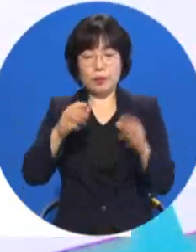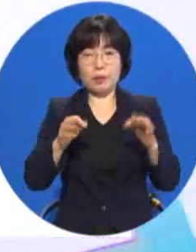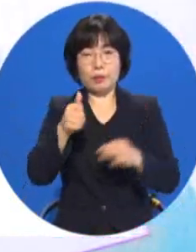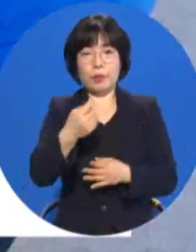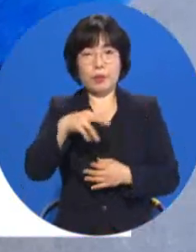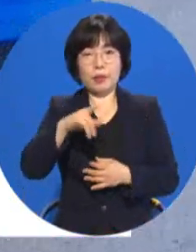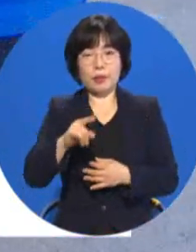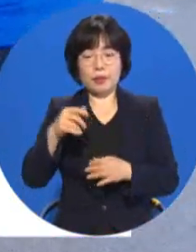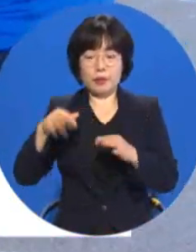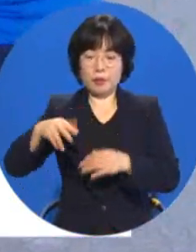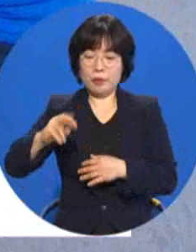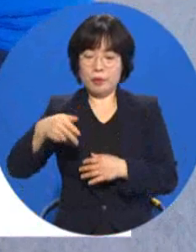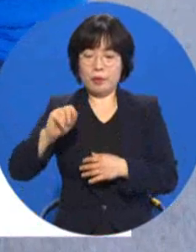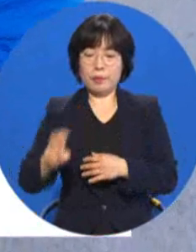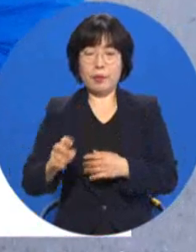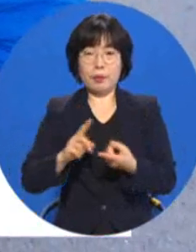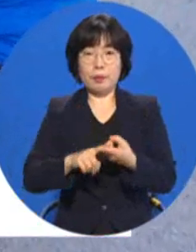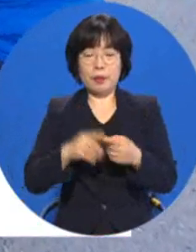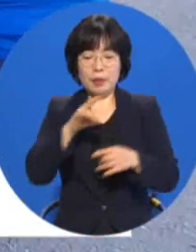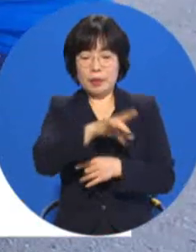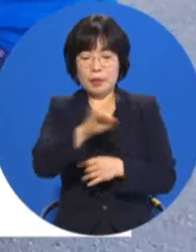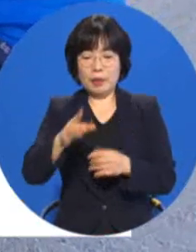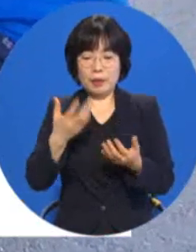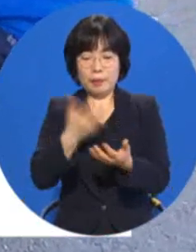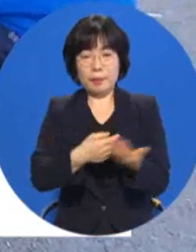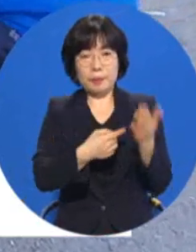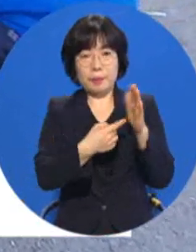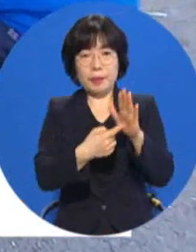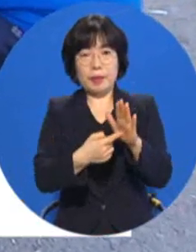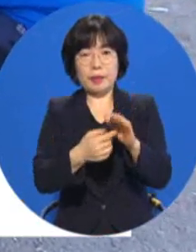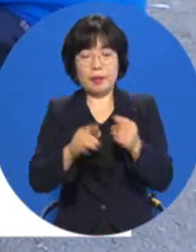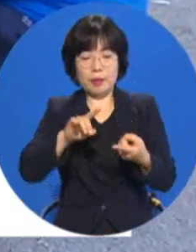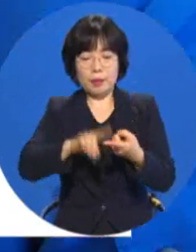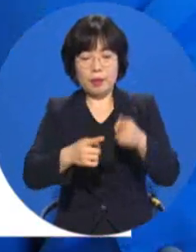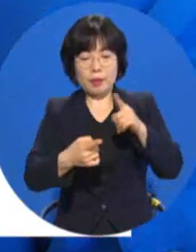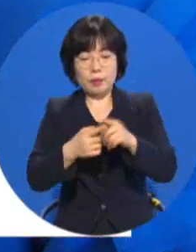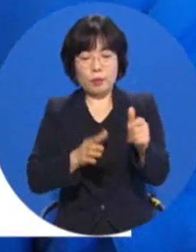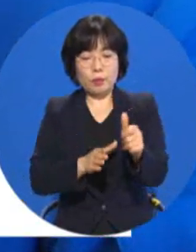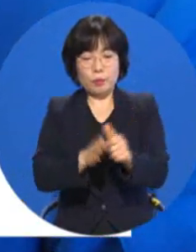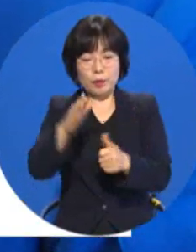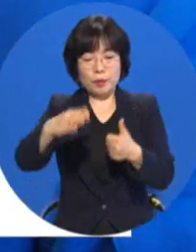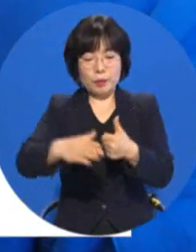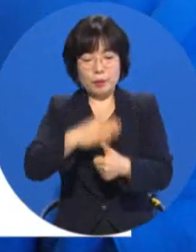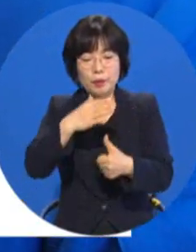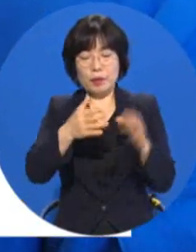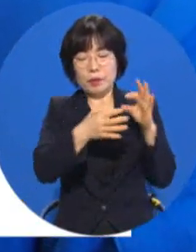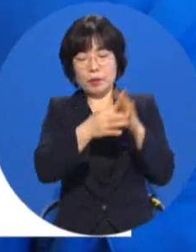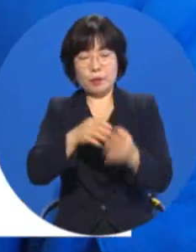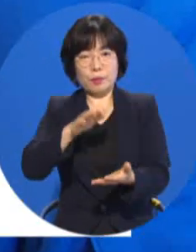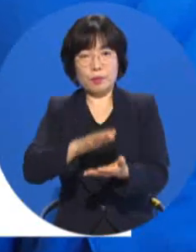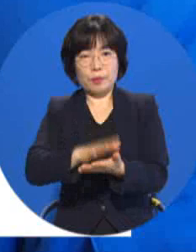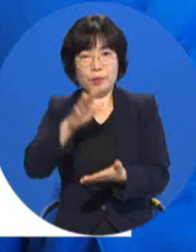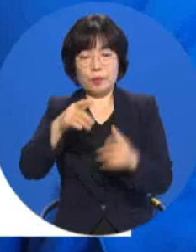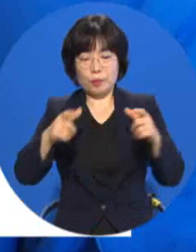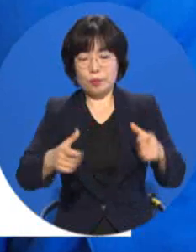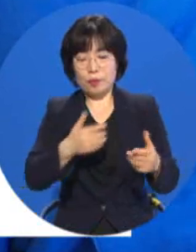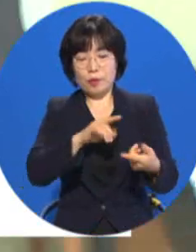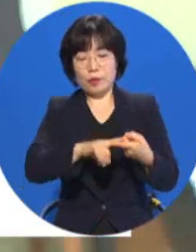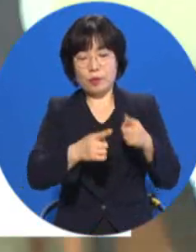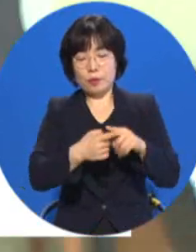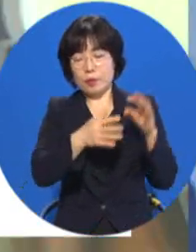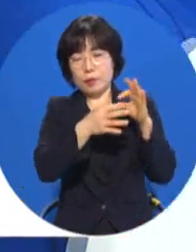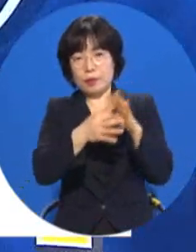김회재, 정기명 예비후보자는 각각 성명서에서 상대 후보자의 변호 경력이나 지역 현안 등과 관련해 상호